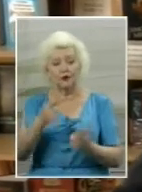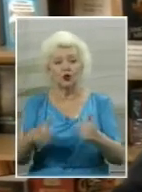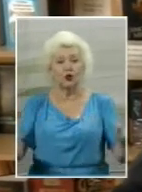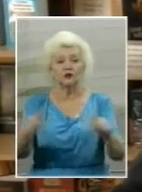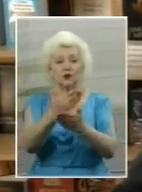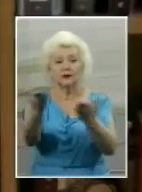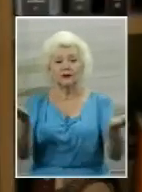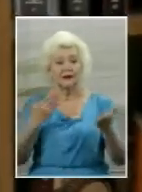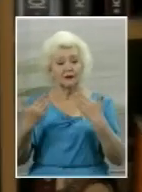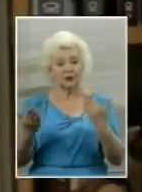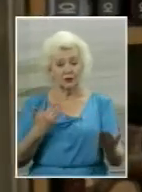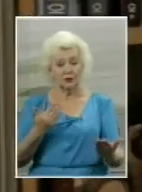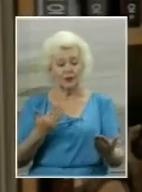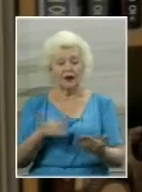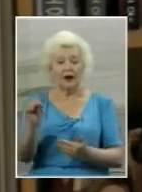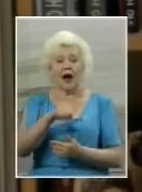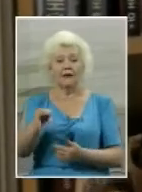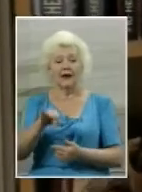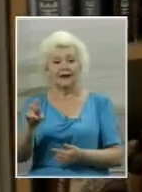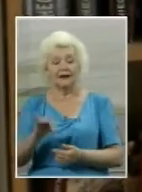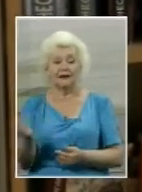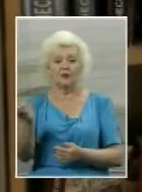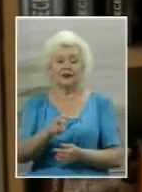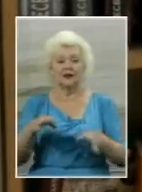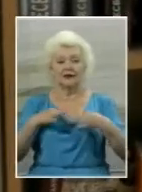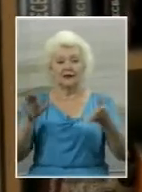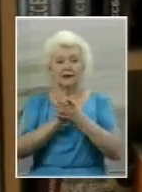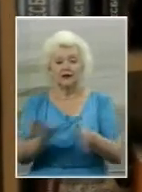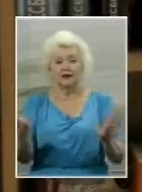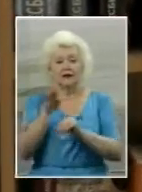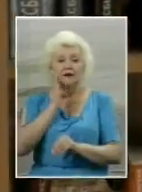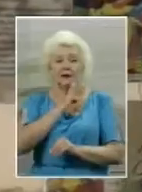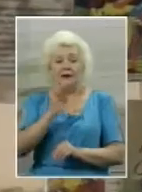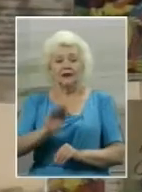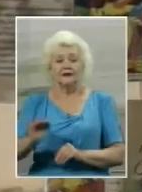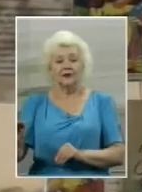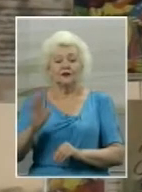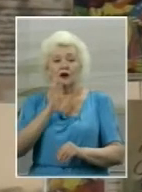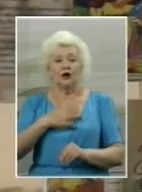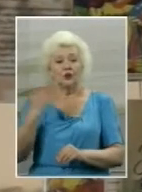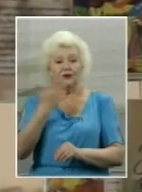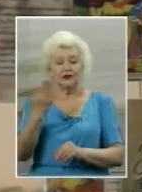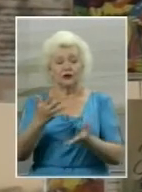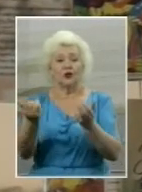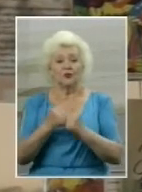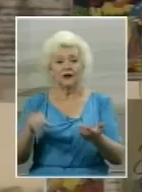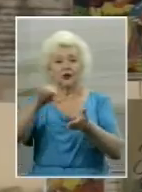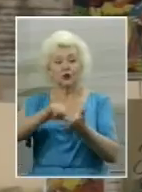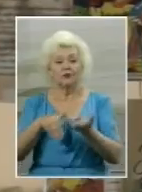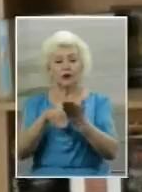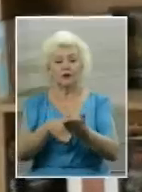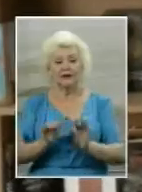зону для спілкування. Аделіна прийшла на свято друзів разом з мамою. Дівчинка любить читати та бере участь у волонтерських